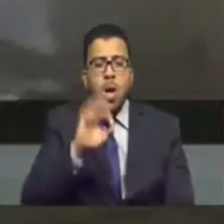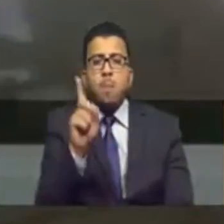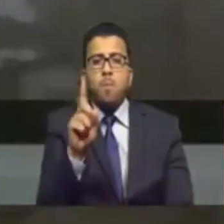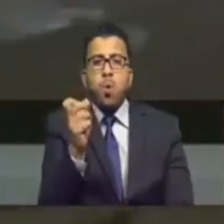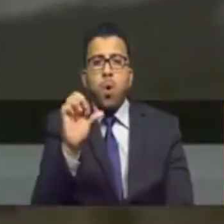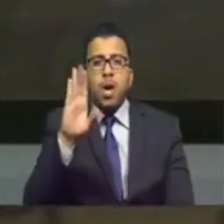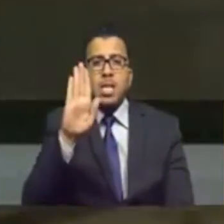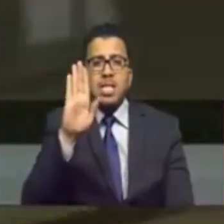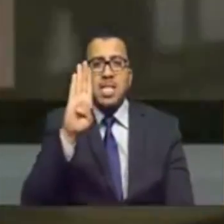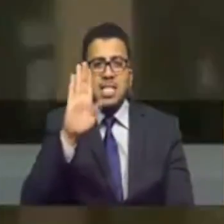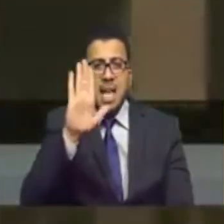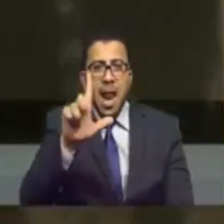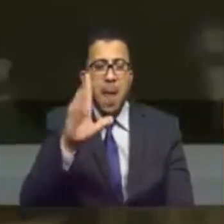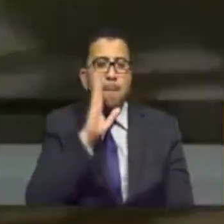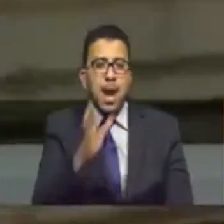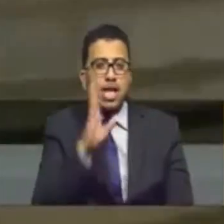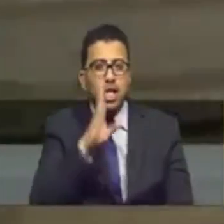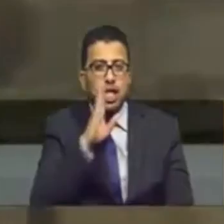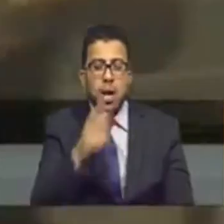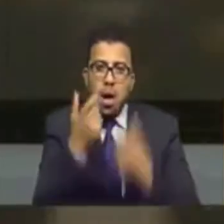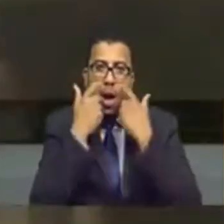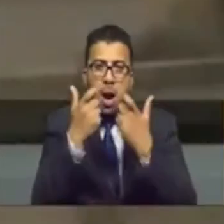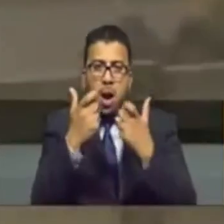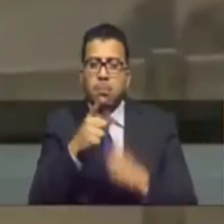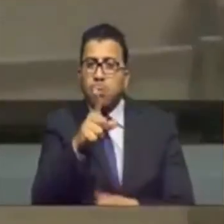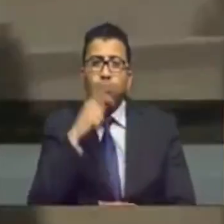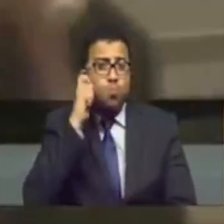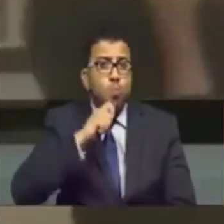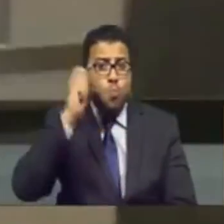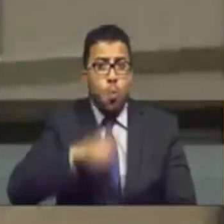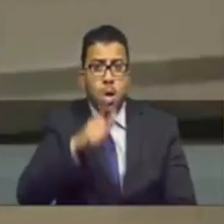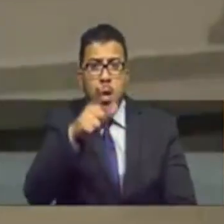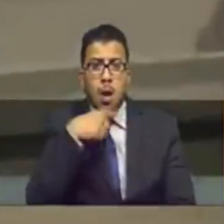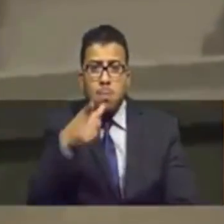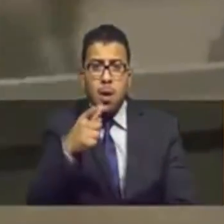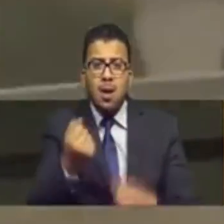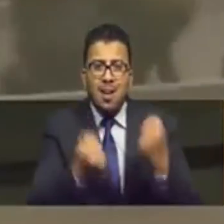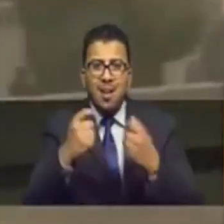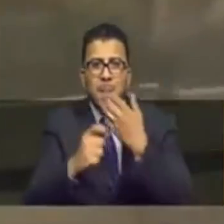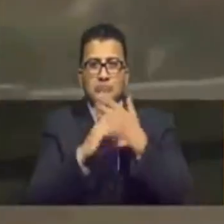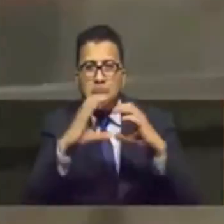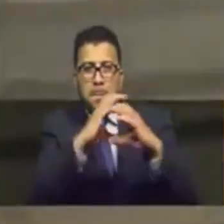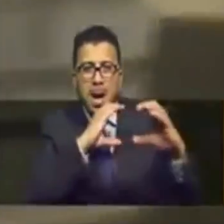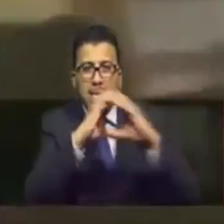بروكسل، وشددت على ضرورة تجنب مواطني الدولة المتواجدين استخدام النقل العام